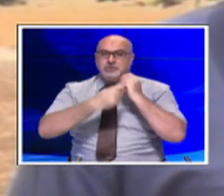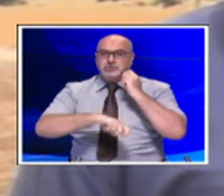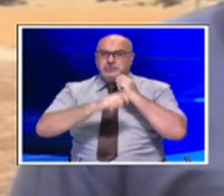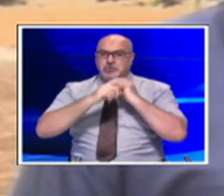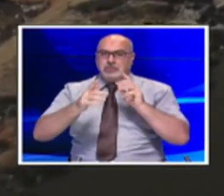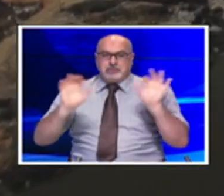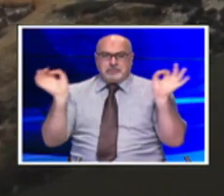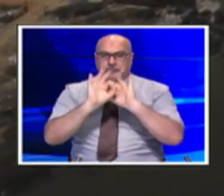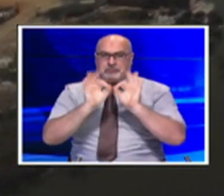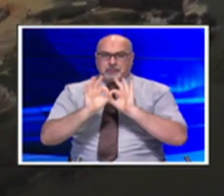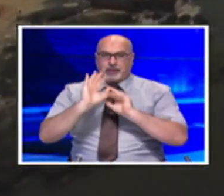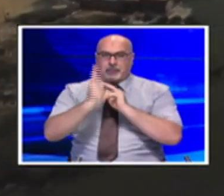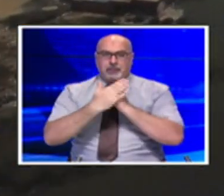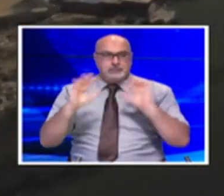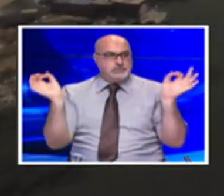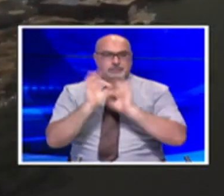تما ما شفناها.